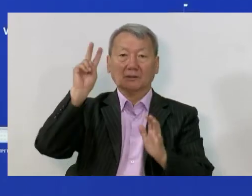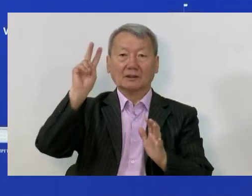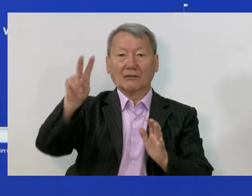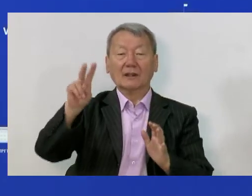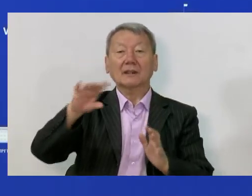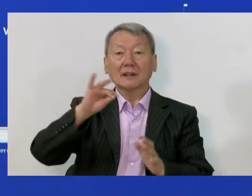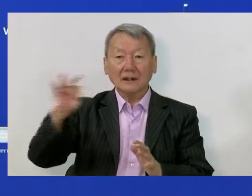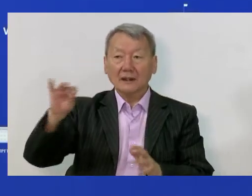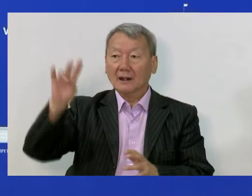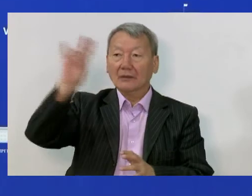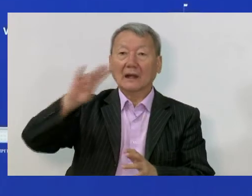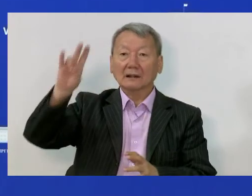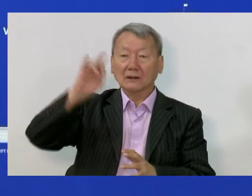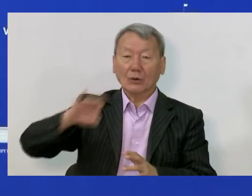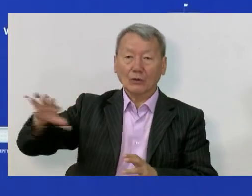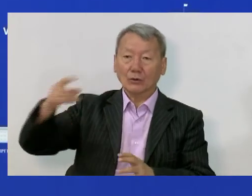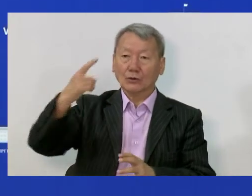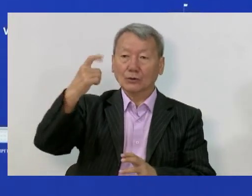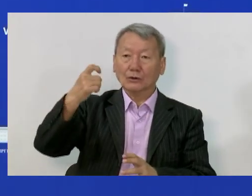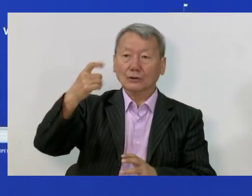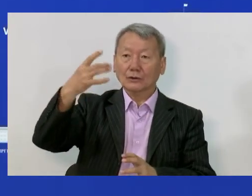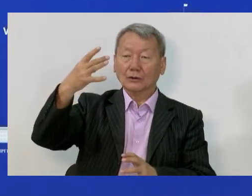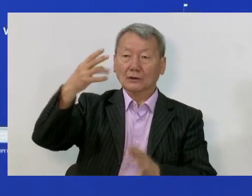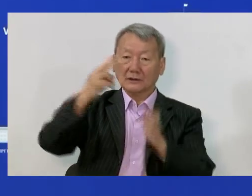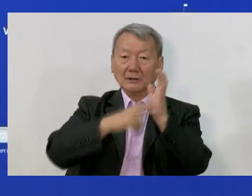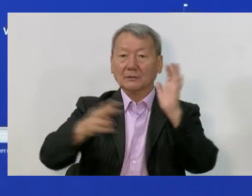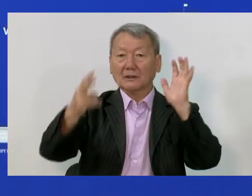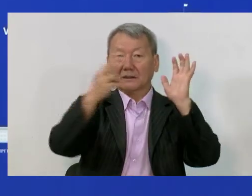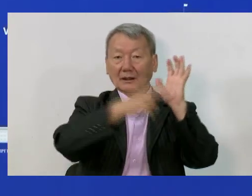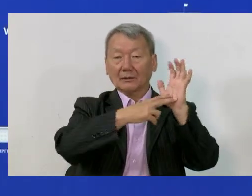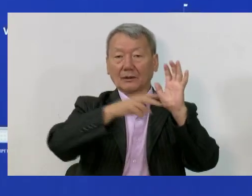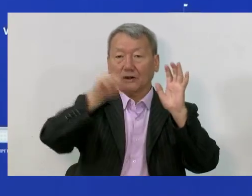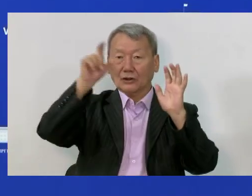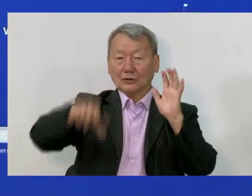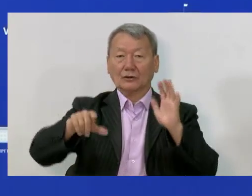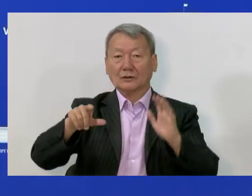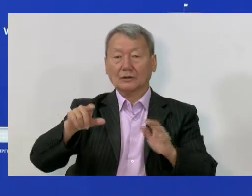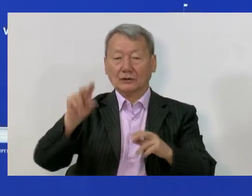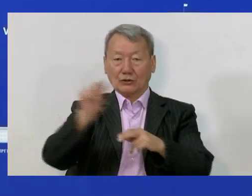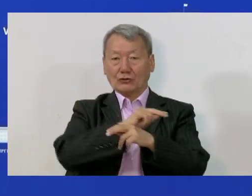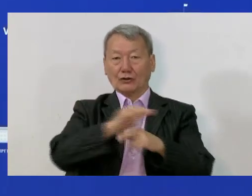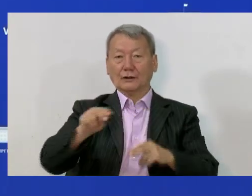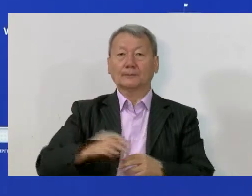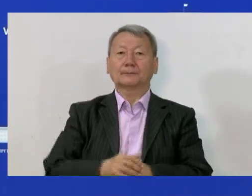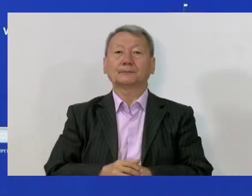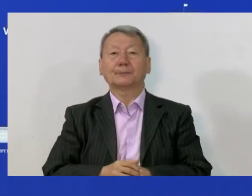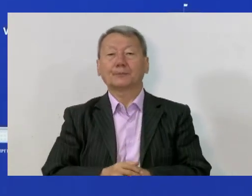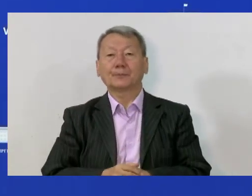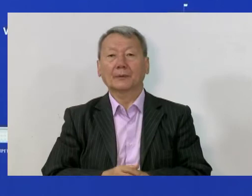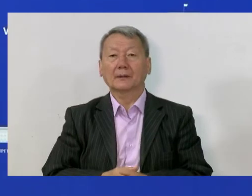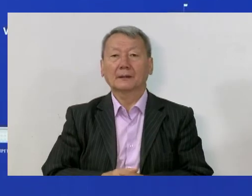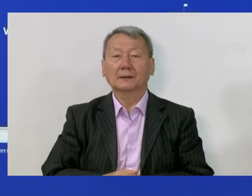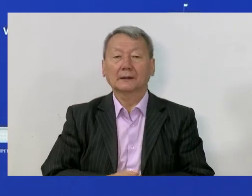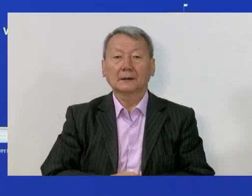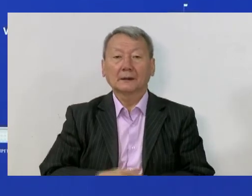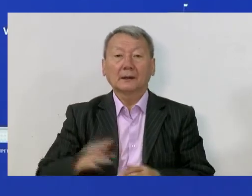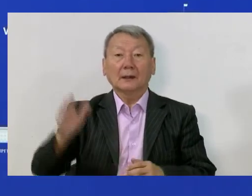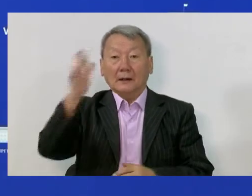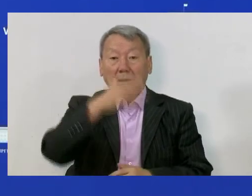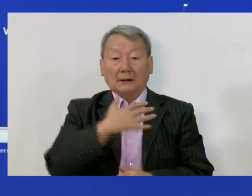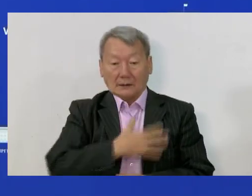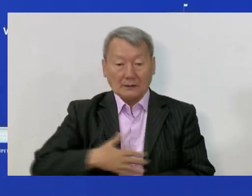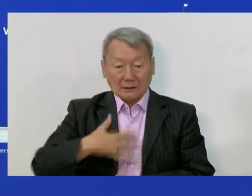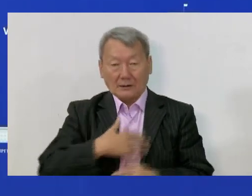и в Нарынской области 177 пациентов. К сожалению,